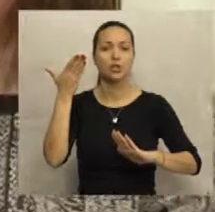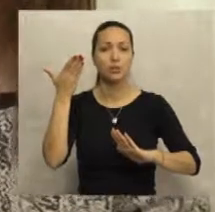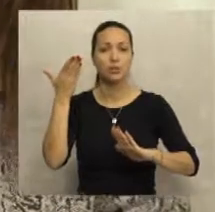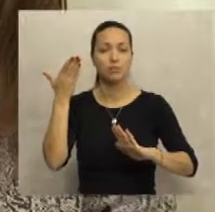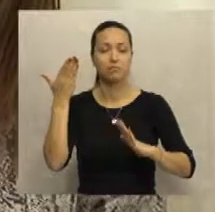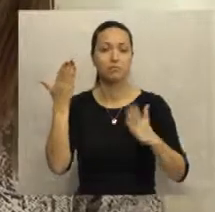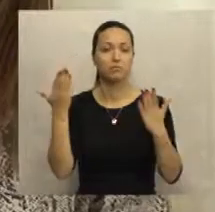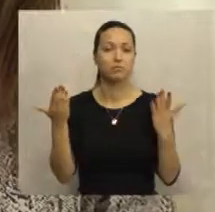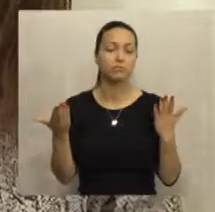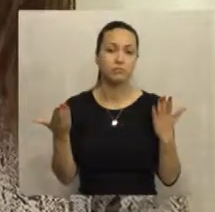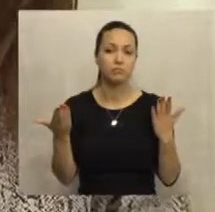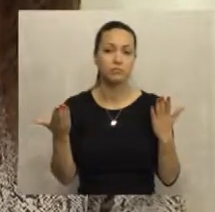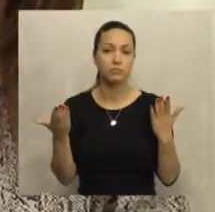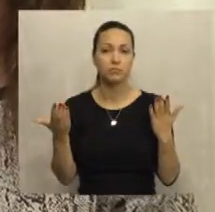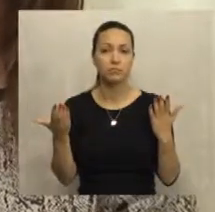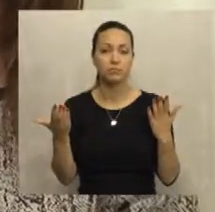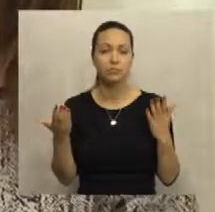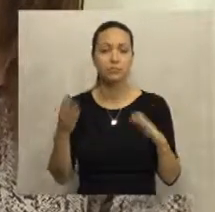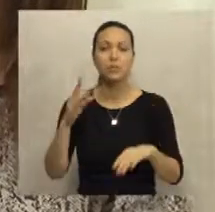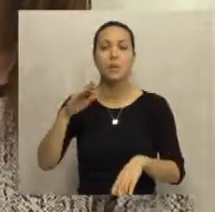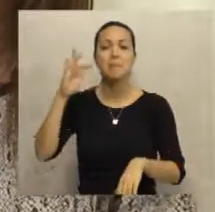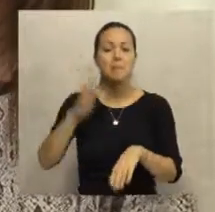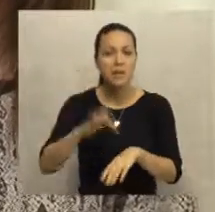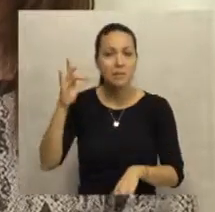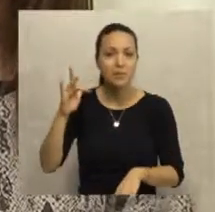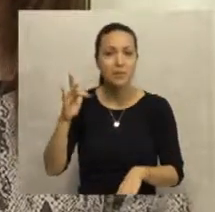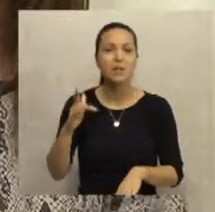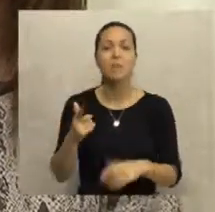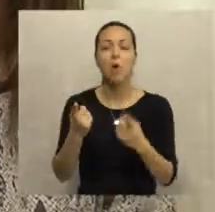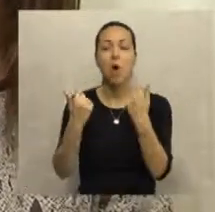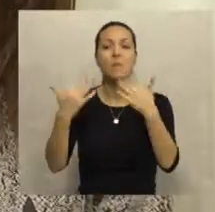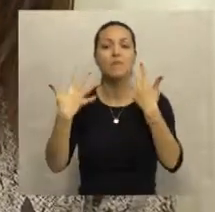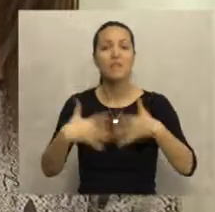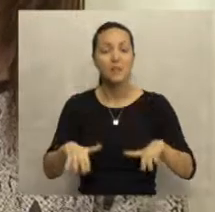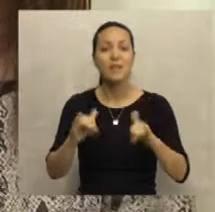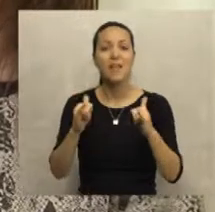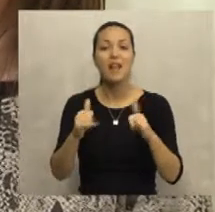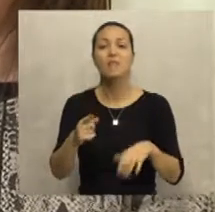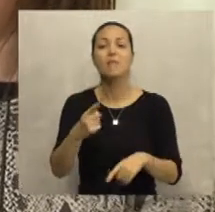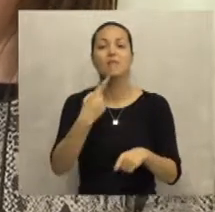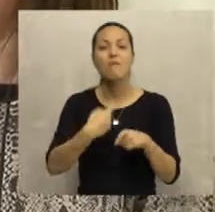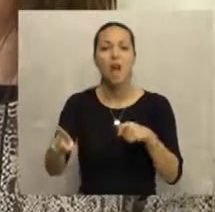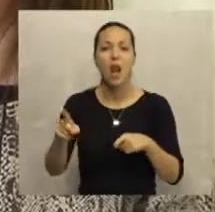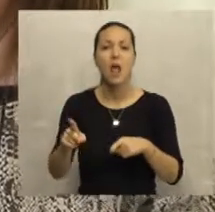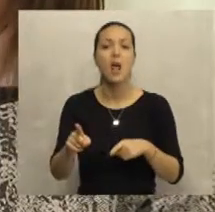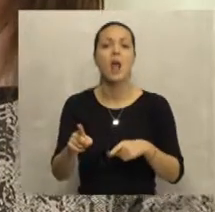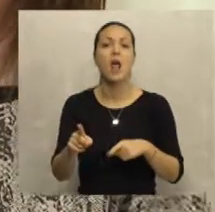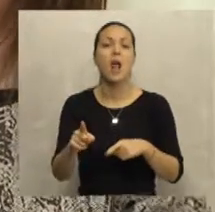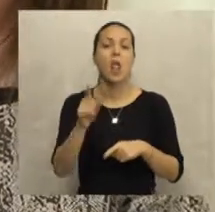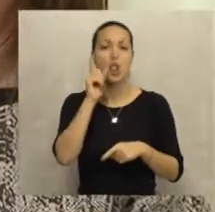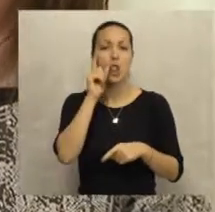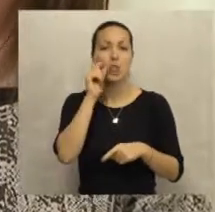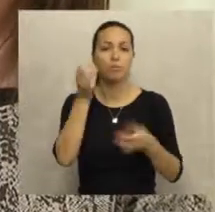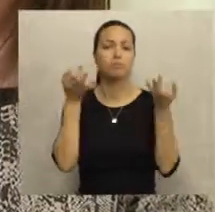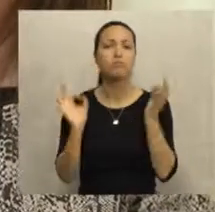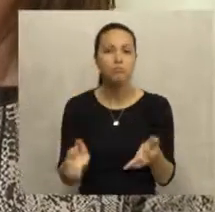Najveći broj primljenih strane poslodavaca je bio naden dostatak